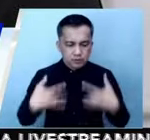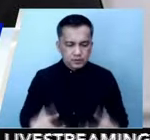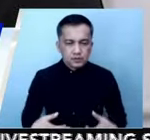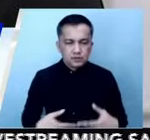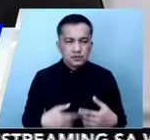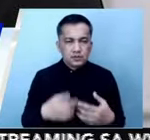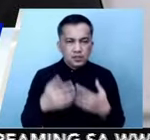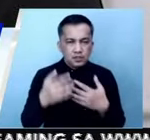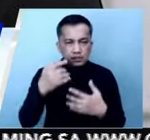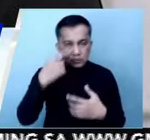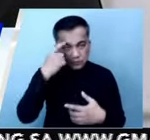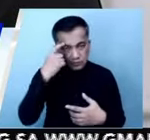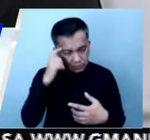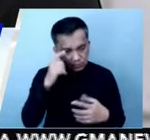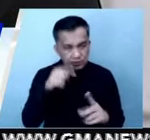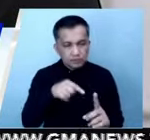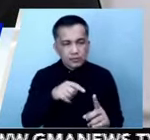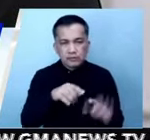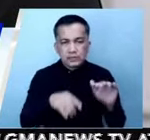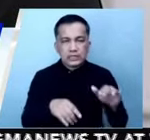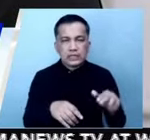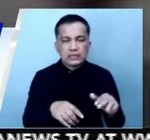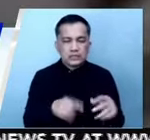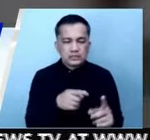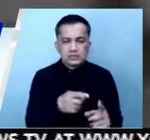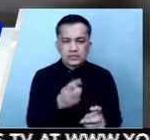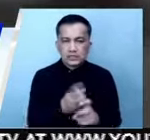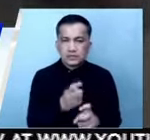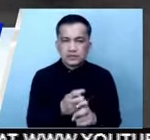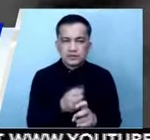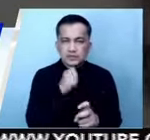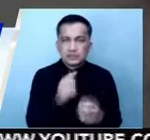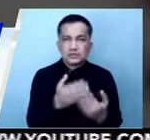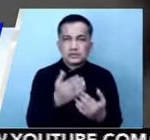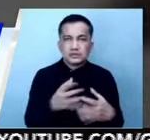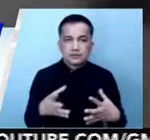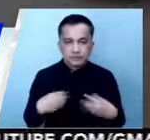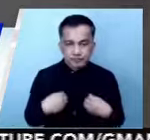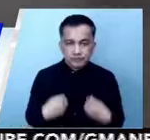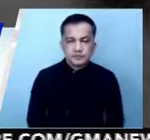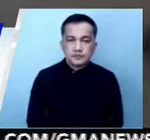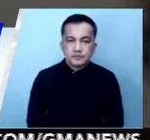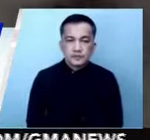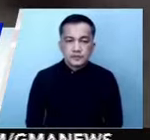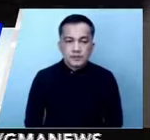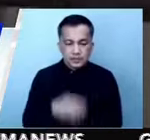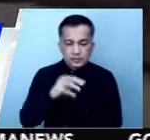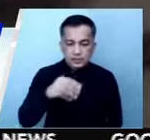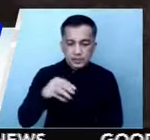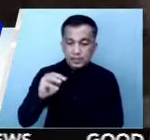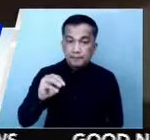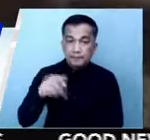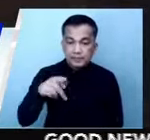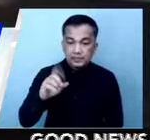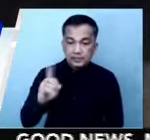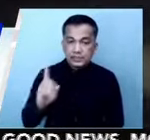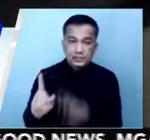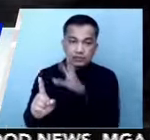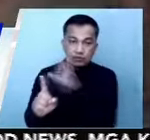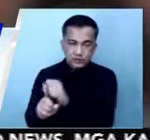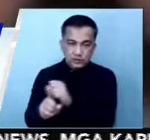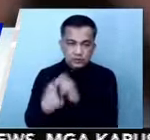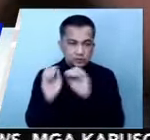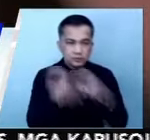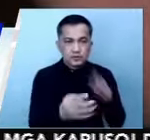Nahihirapan po siya. Hindi madali sa part niya natanggapin to. Nasa kustodiya ng MPD ang akusado na tumangging magbigay ng